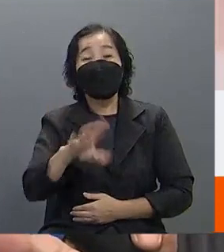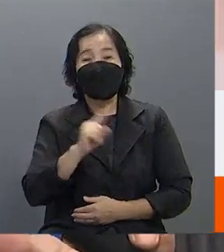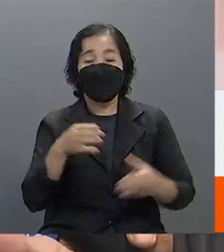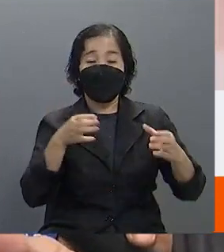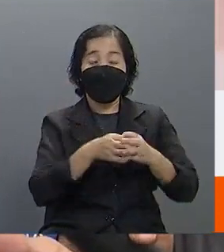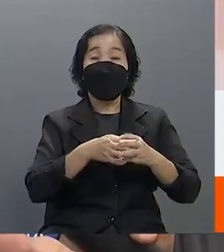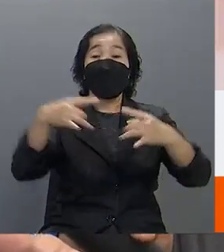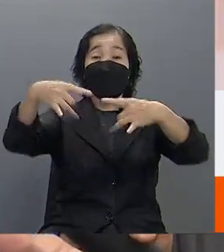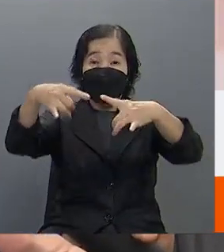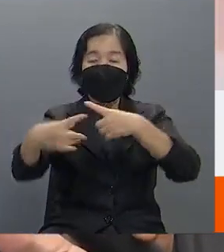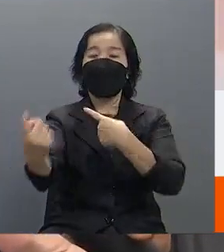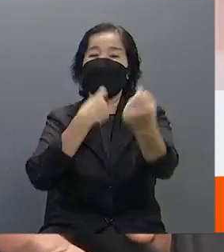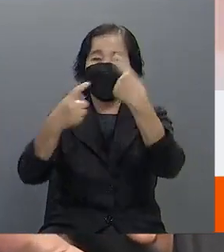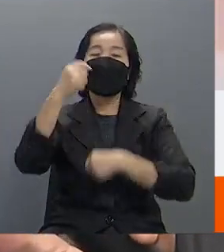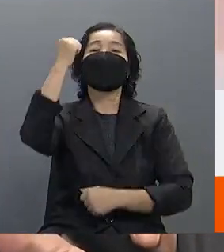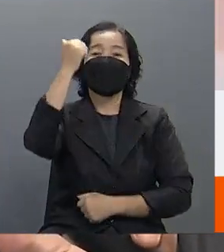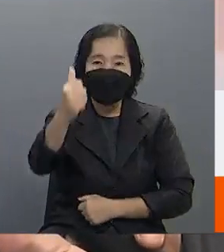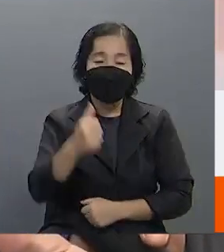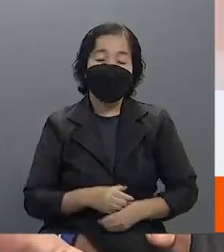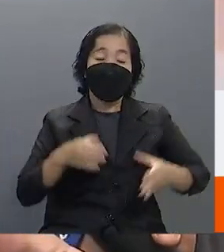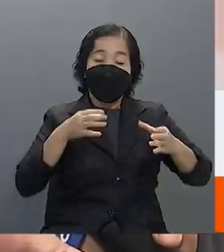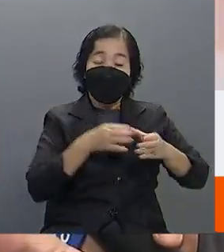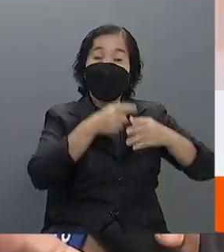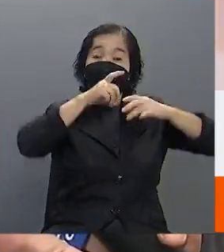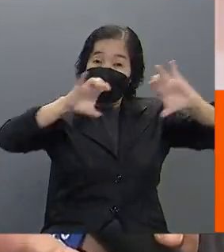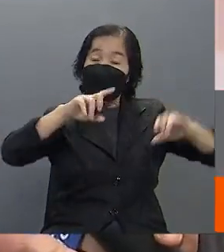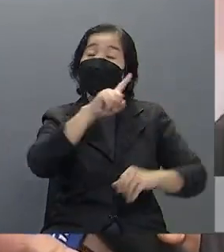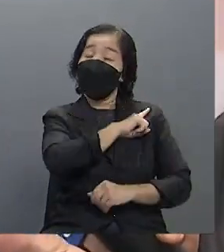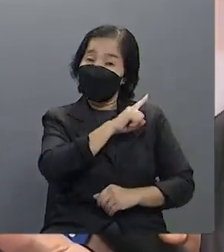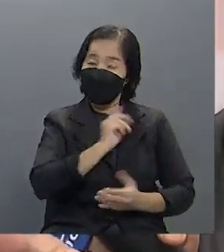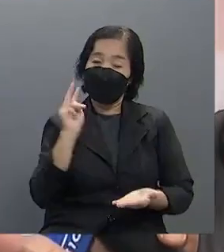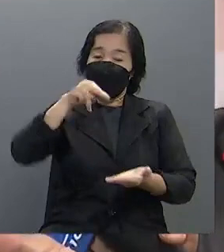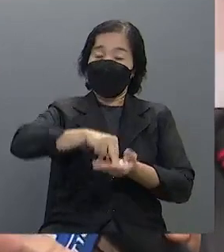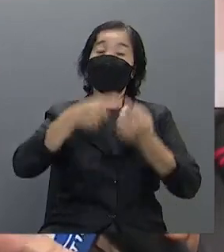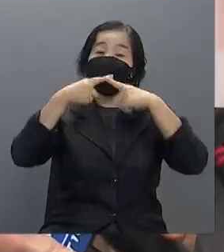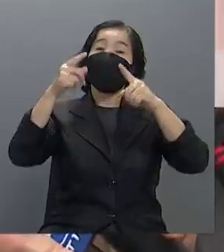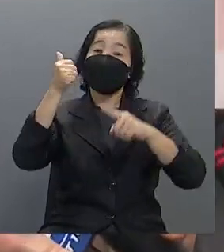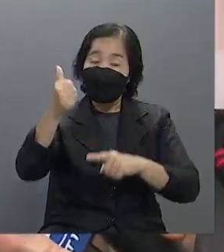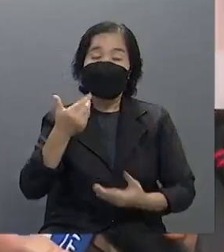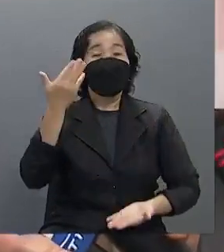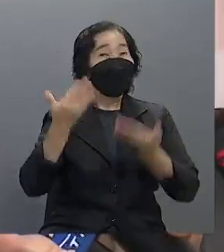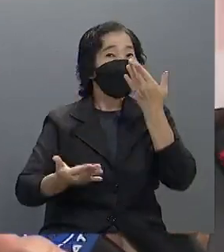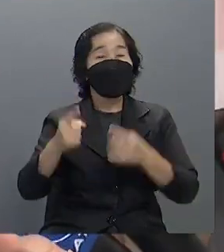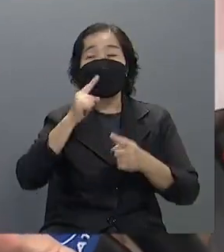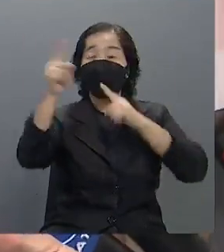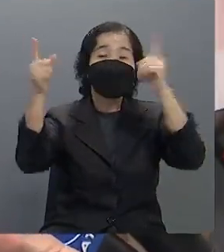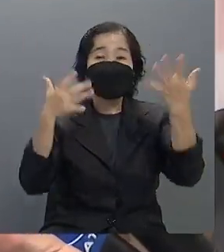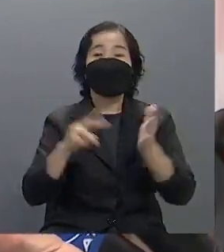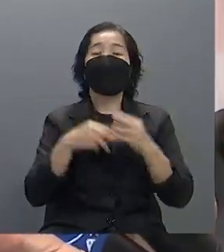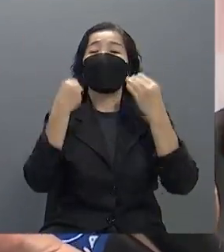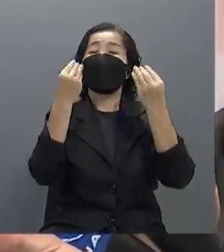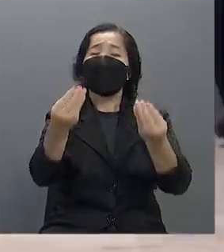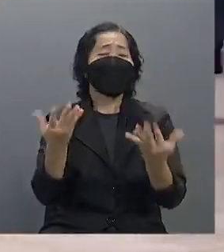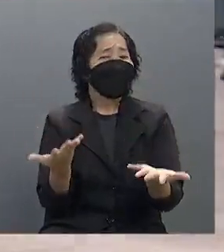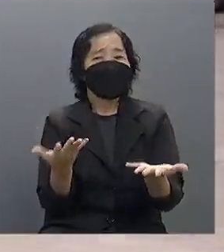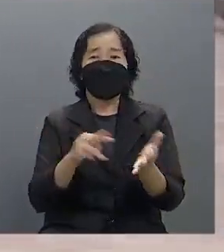รุกต่อในการที่จะไปยื่นต่อองค์กรอิสระได้หรือไม่เพื่อทำให้ประชาชนมั่นใจผลจากการอภิป